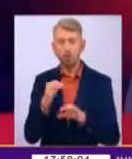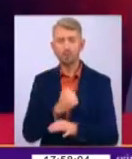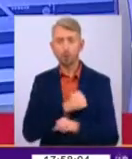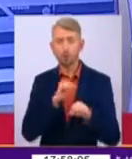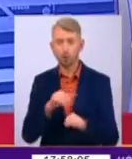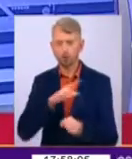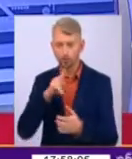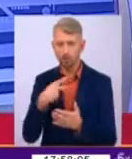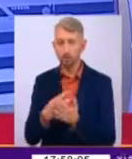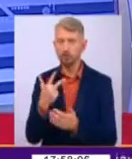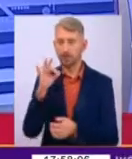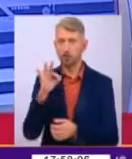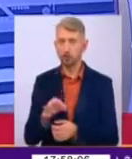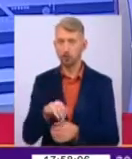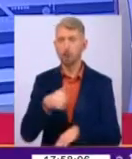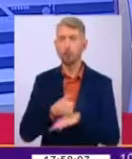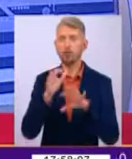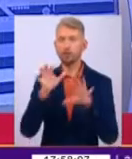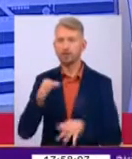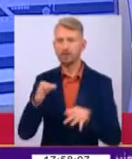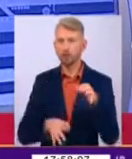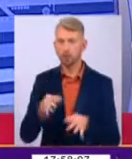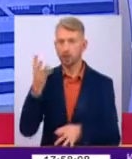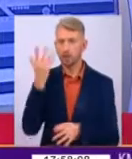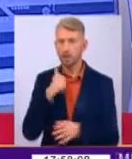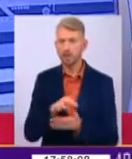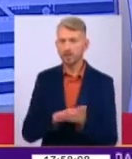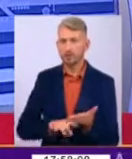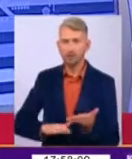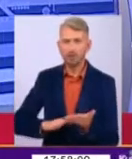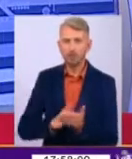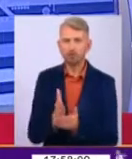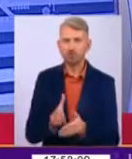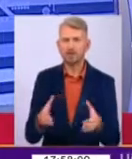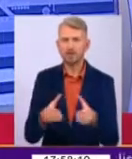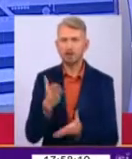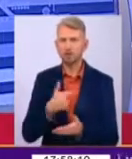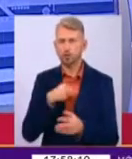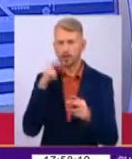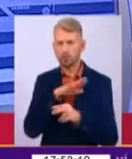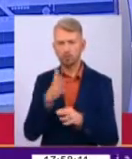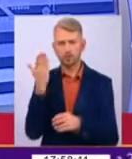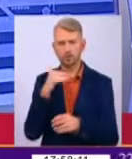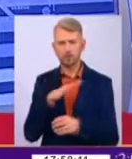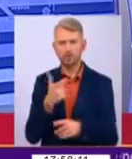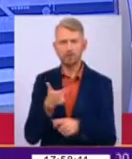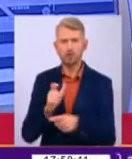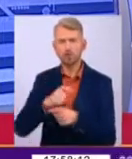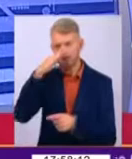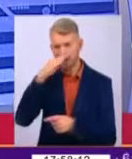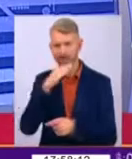передбачено 3%. Конституційний суд, коли, вибачте, політична сила, якщо я не помиляюсь, тоді була в більшості